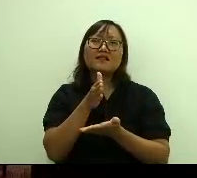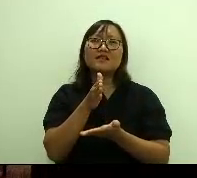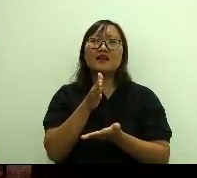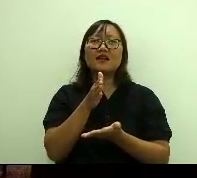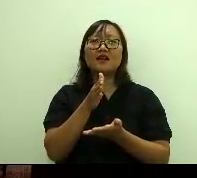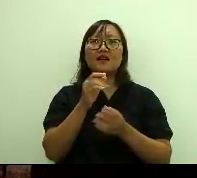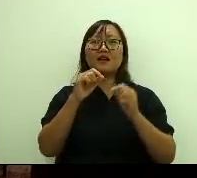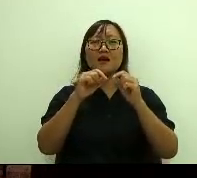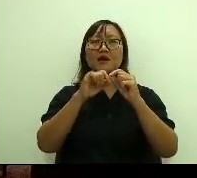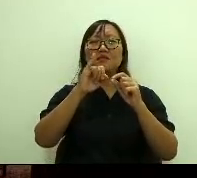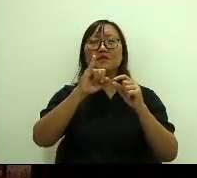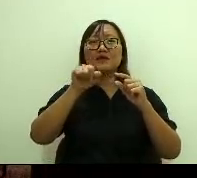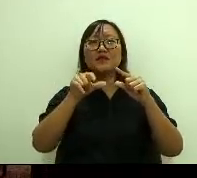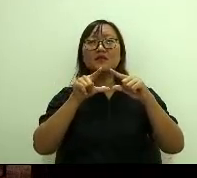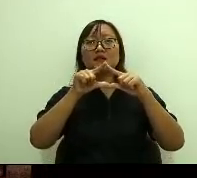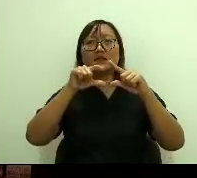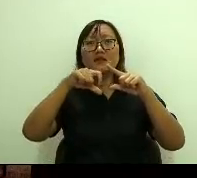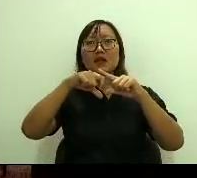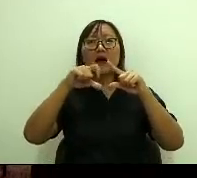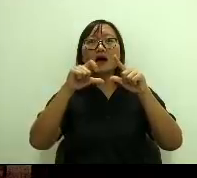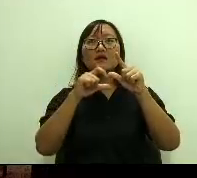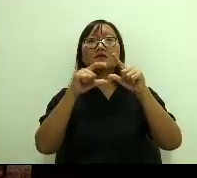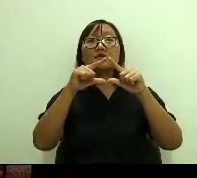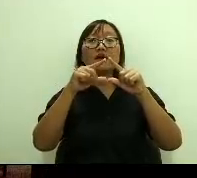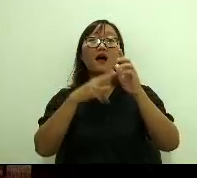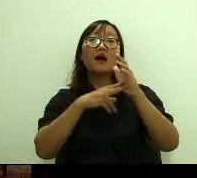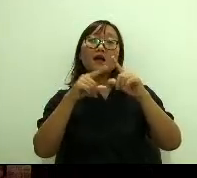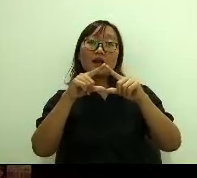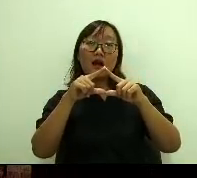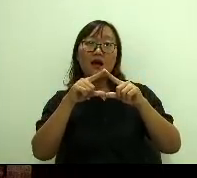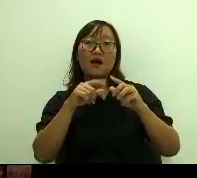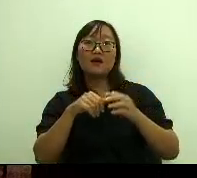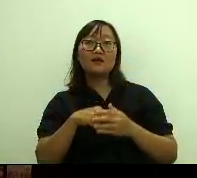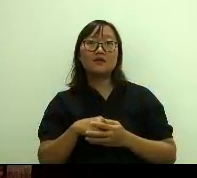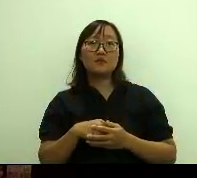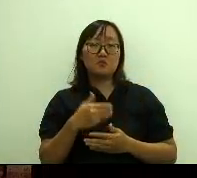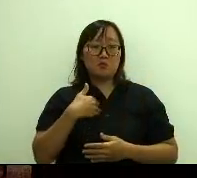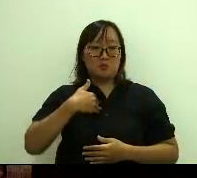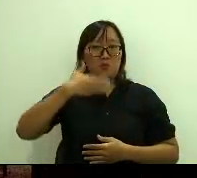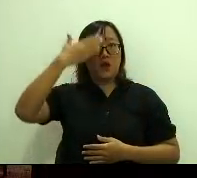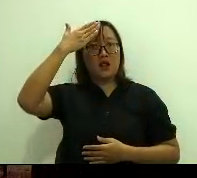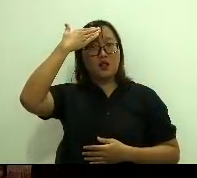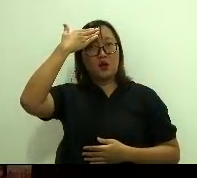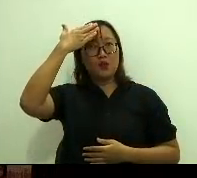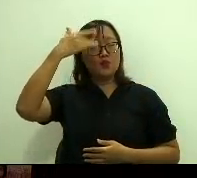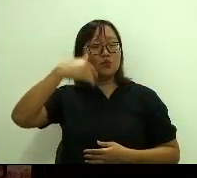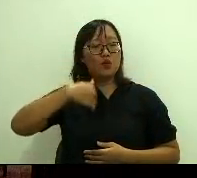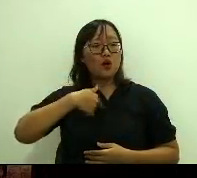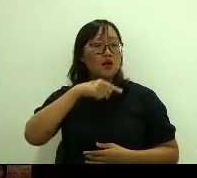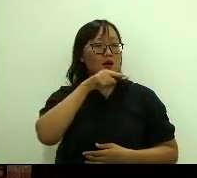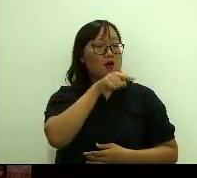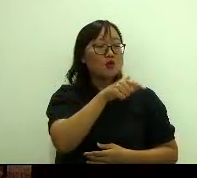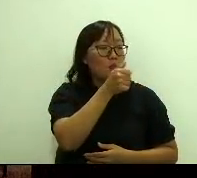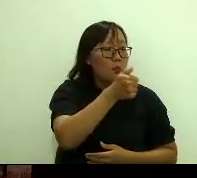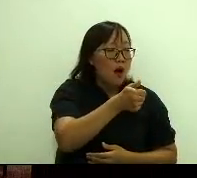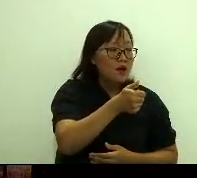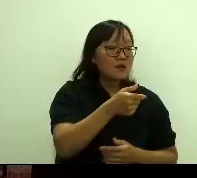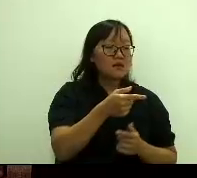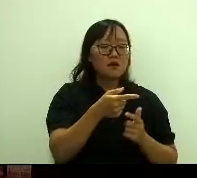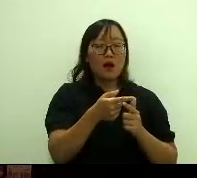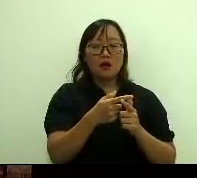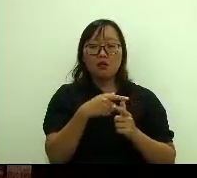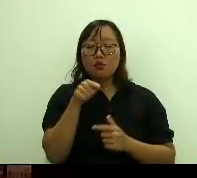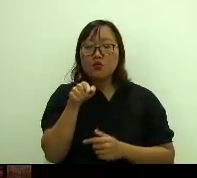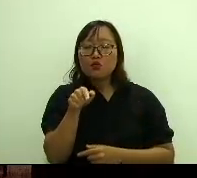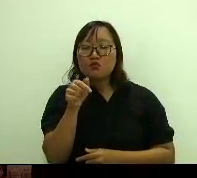kebijaksanaan. Ya supaya dia bisa menimbang mana yang baik dan mana yang jahat. Supaya dia bisa berlaku adil kepada